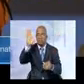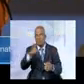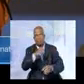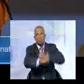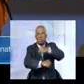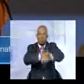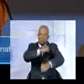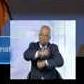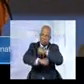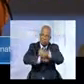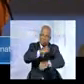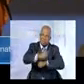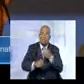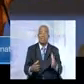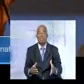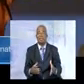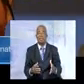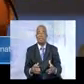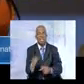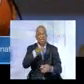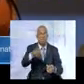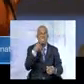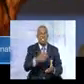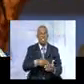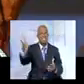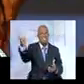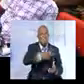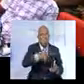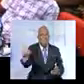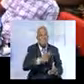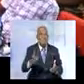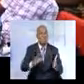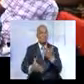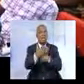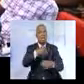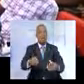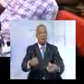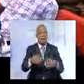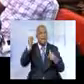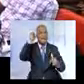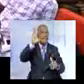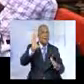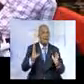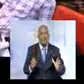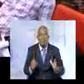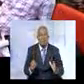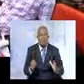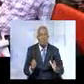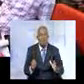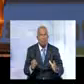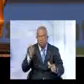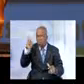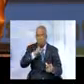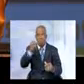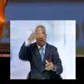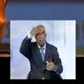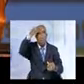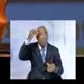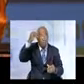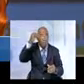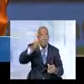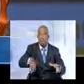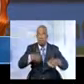souffrent. Cette violence est augmentée pendant les conflits armés parce qu'il ne faut jamais oublier